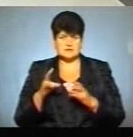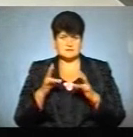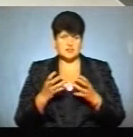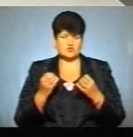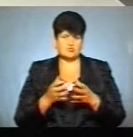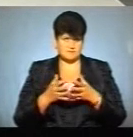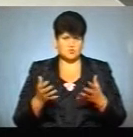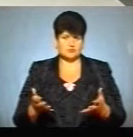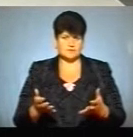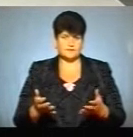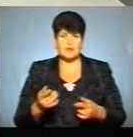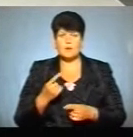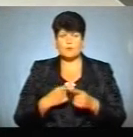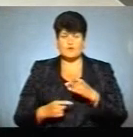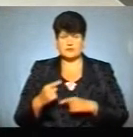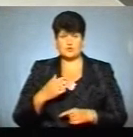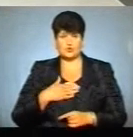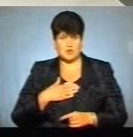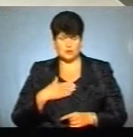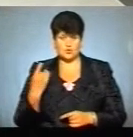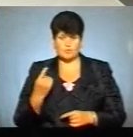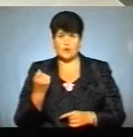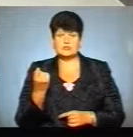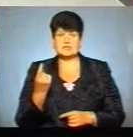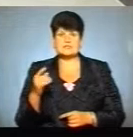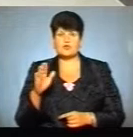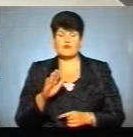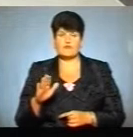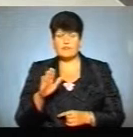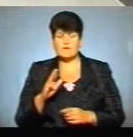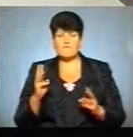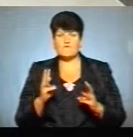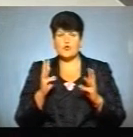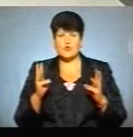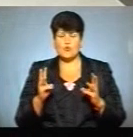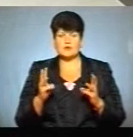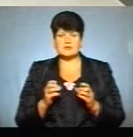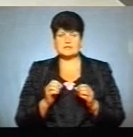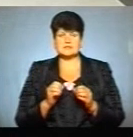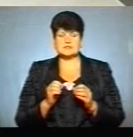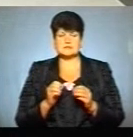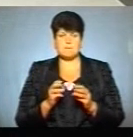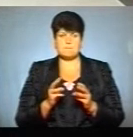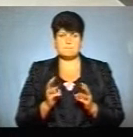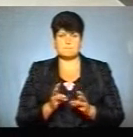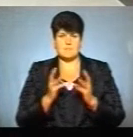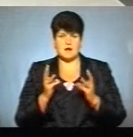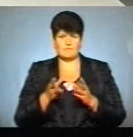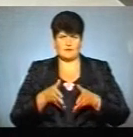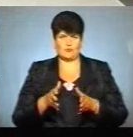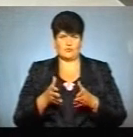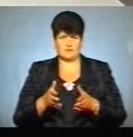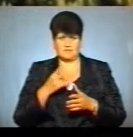Так. Повертаючись до нашої області, 11 вересня вогонь зі спалювання бадилли на городі перекинувся на ліс під Бережанами. В